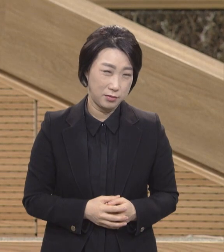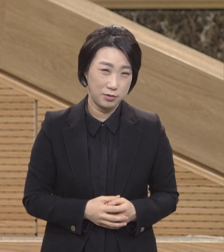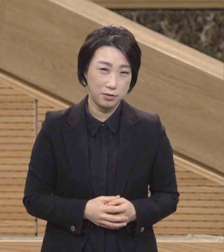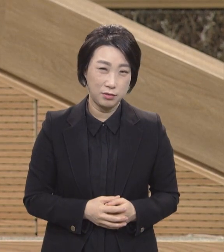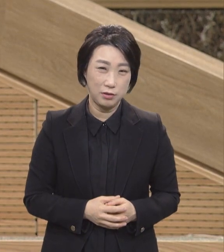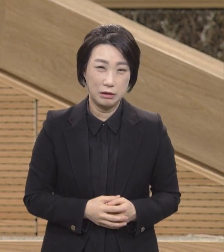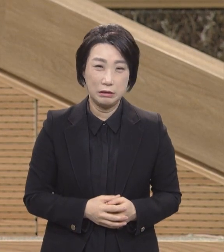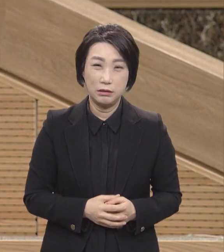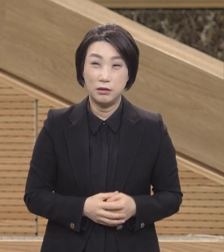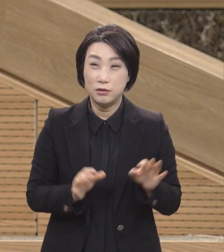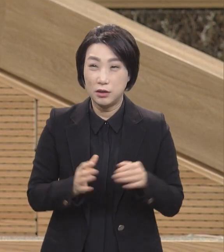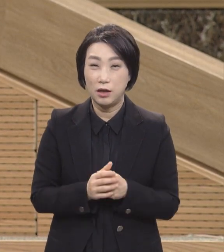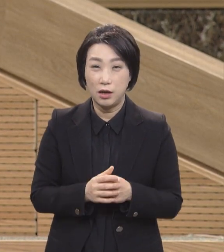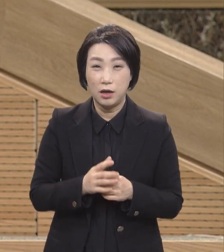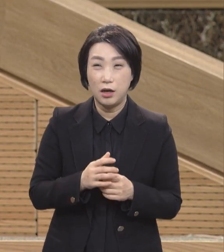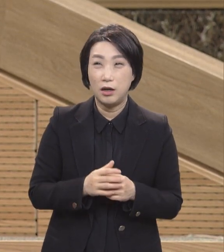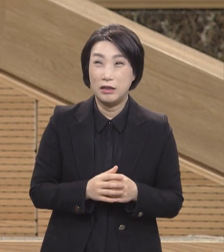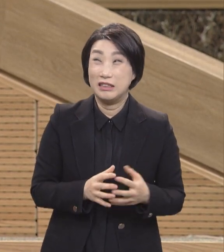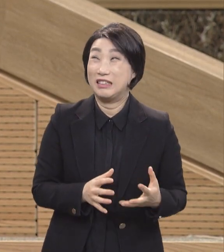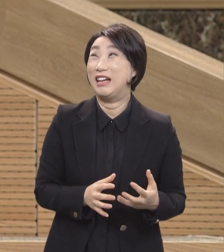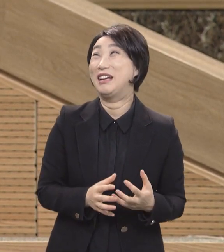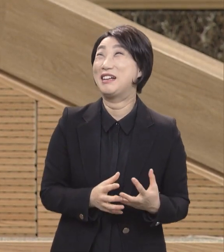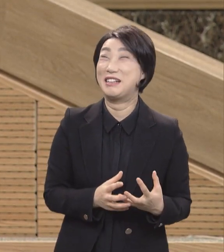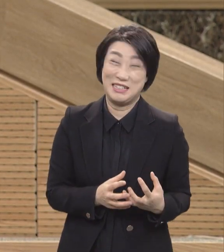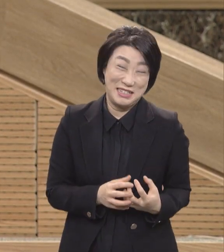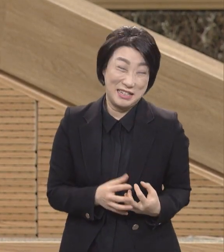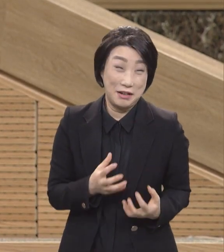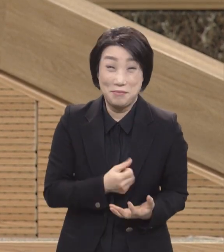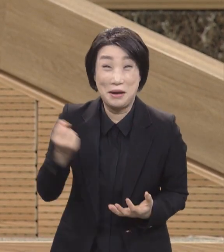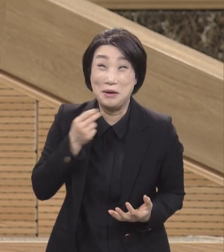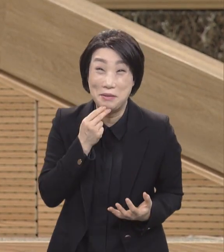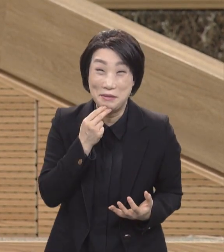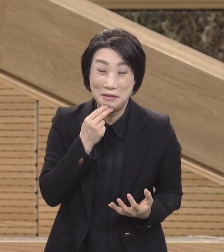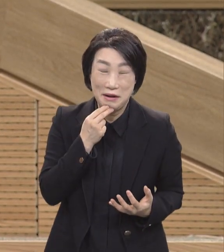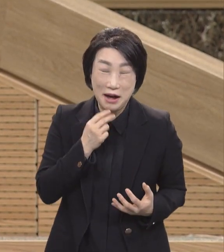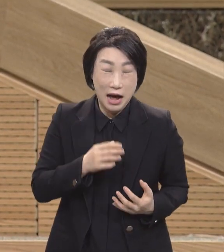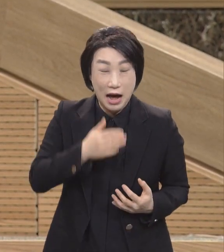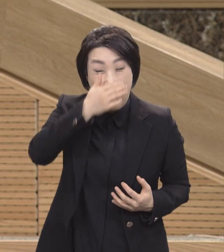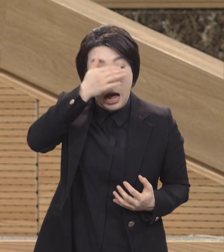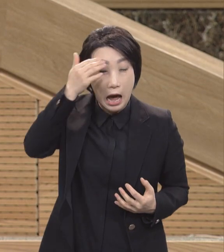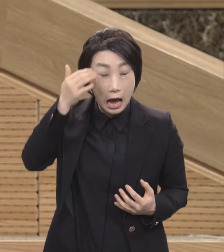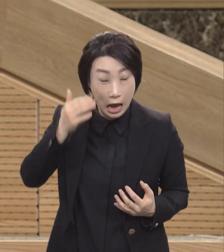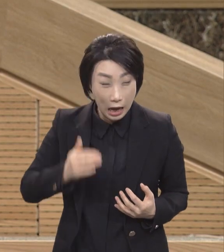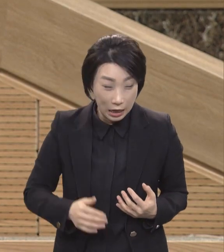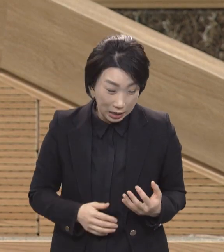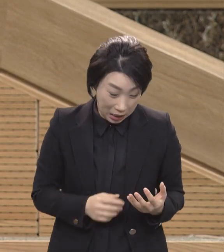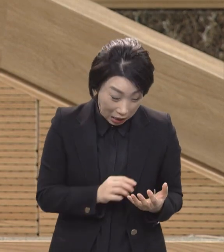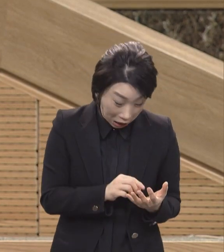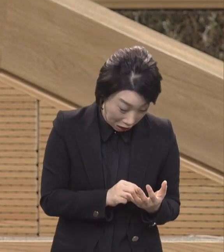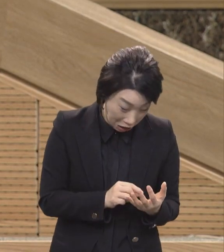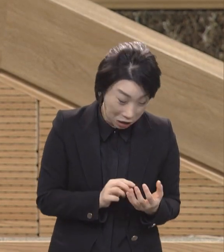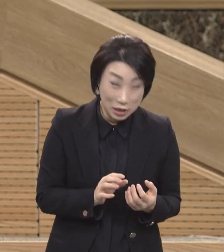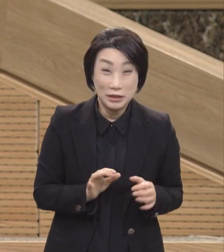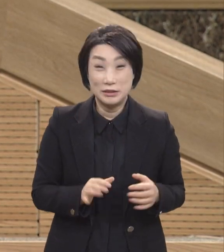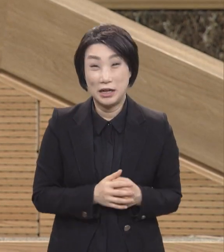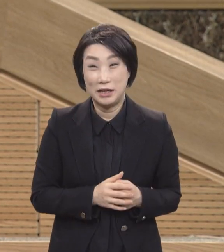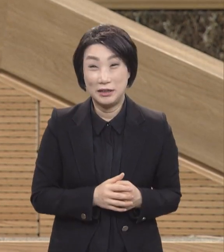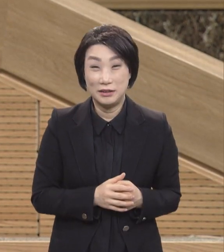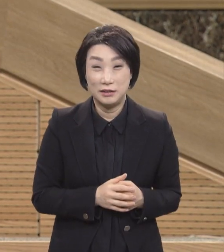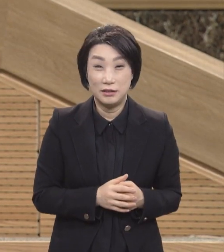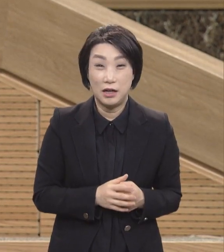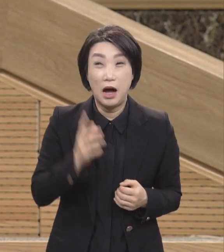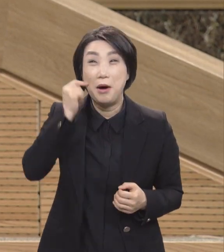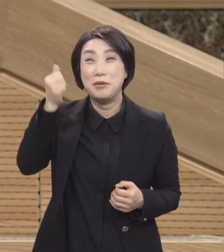그리고 이제 아버지한테 빵은 안 뺏겨서 네가 얼마나 참 안 뺏겼다. 아버지가 이제